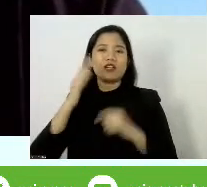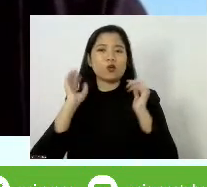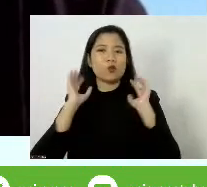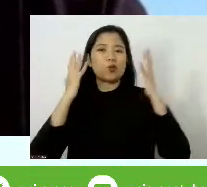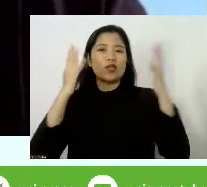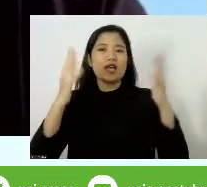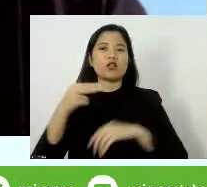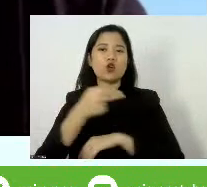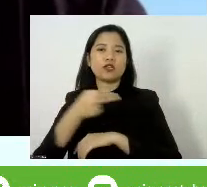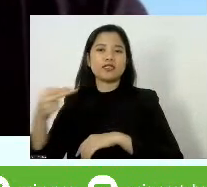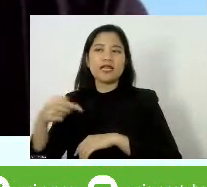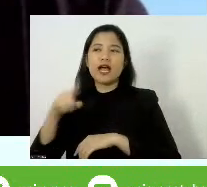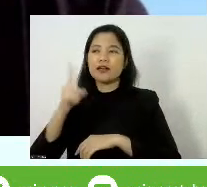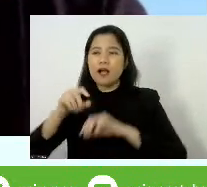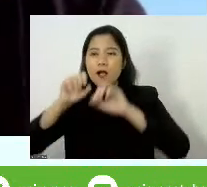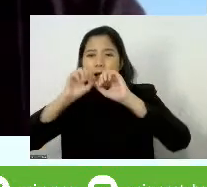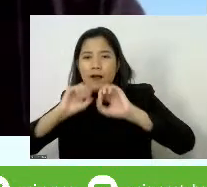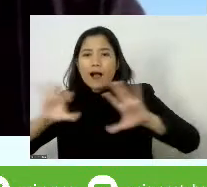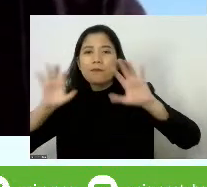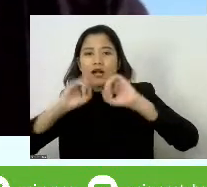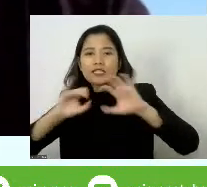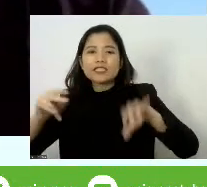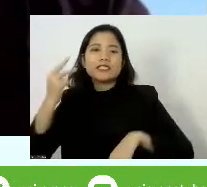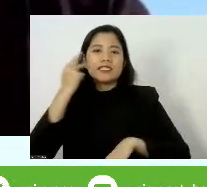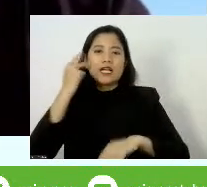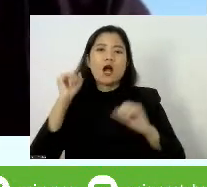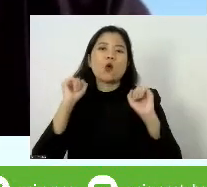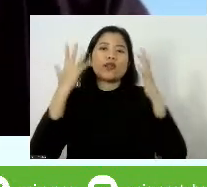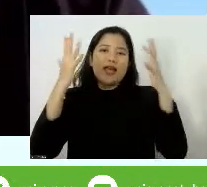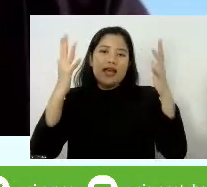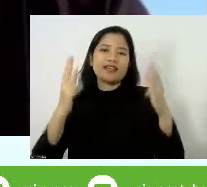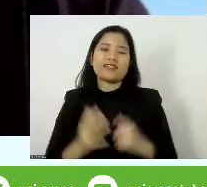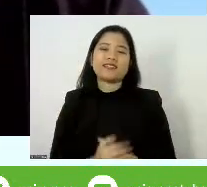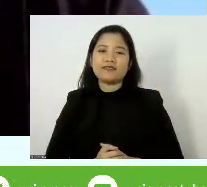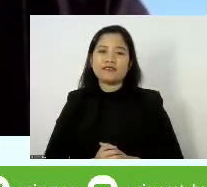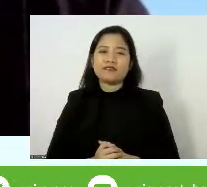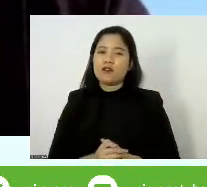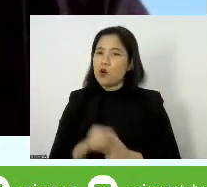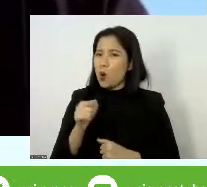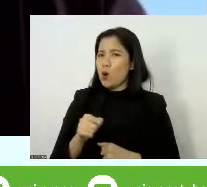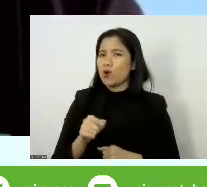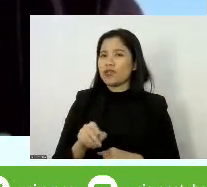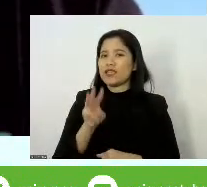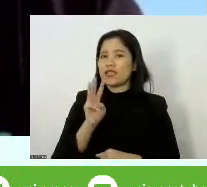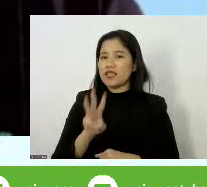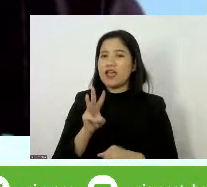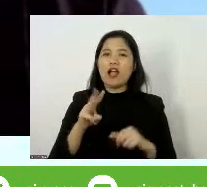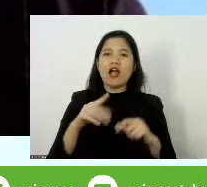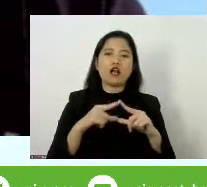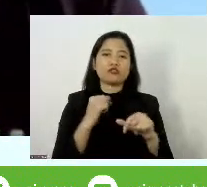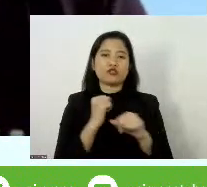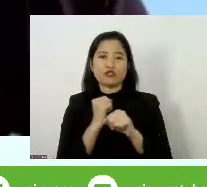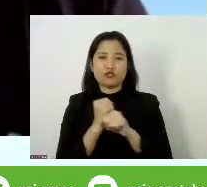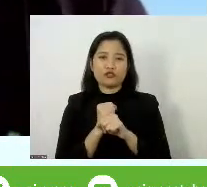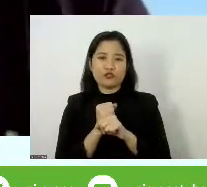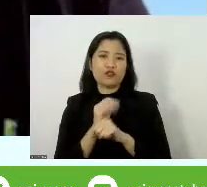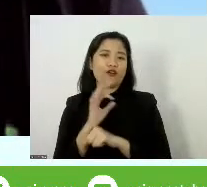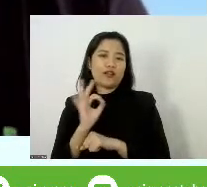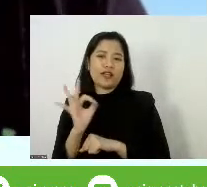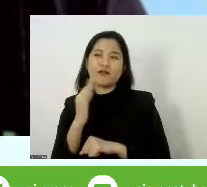momentum kampanye jaga hutan by itu jadi momentum video Agustus ya terima kasih banyak untuk tepian